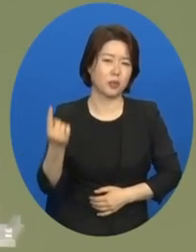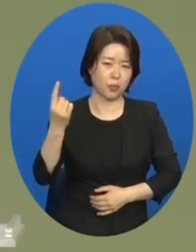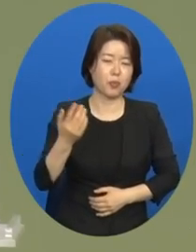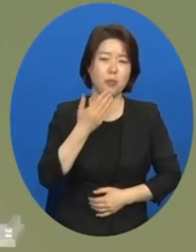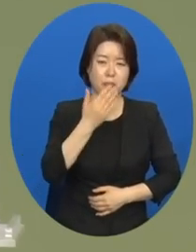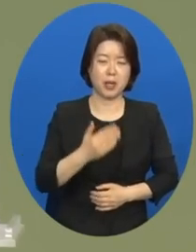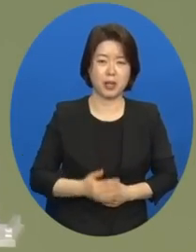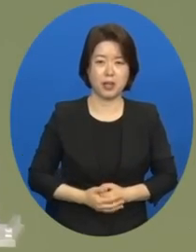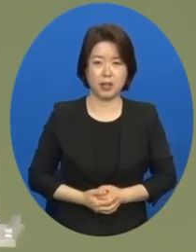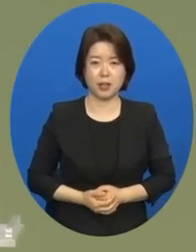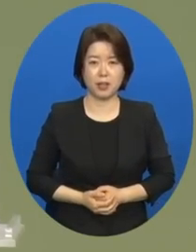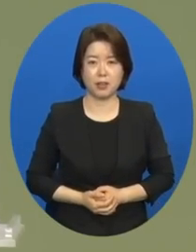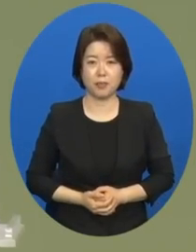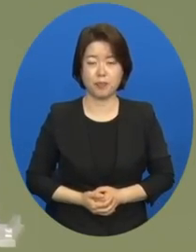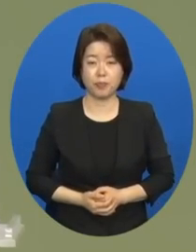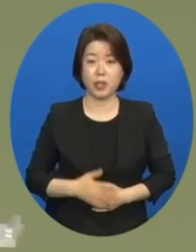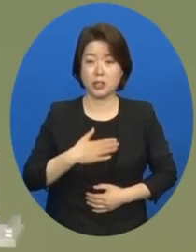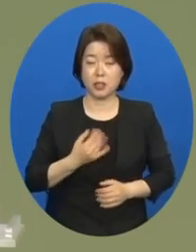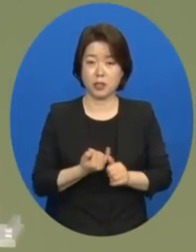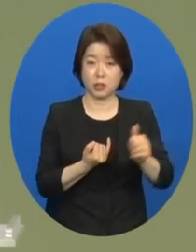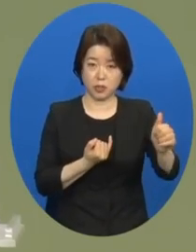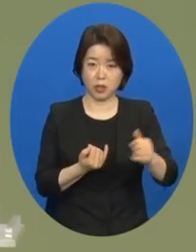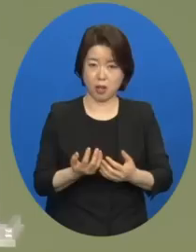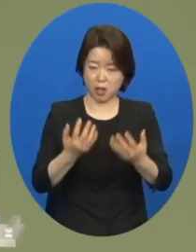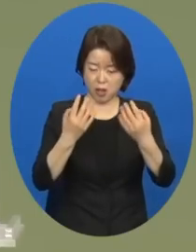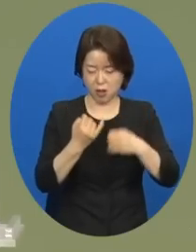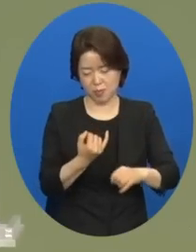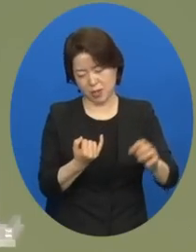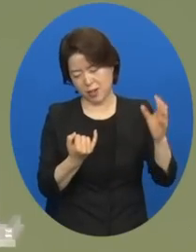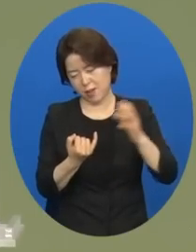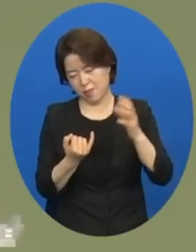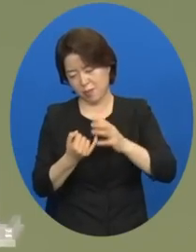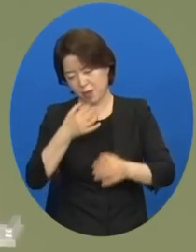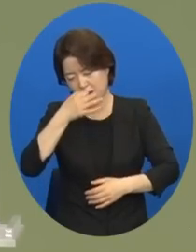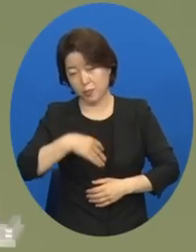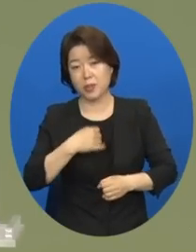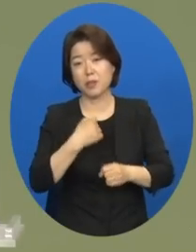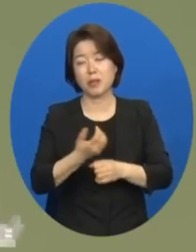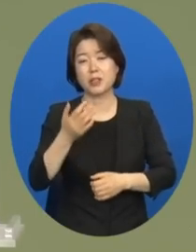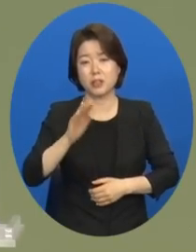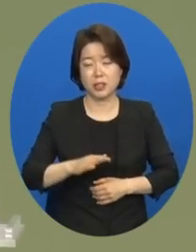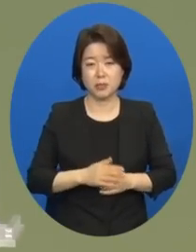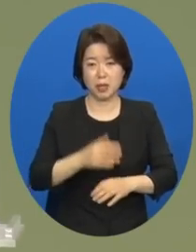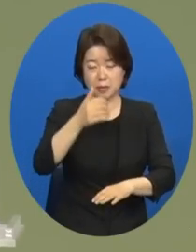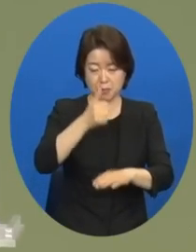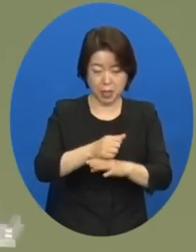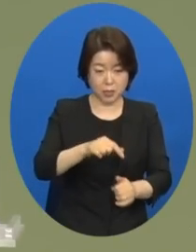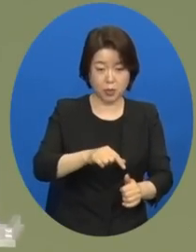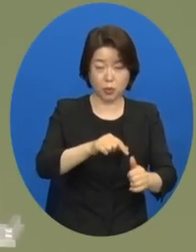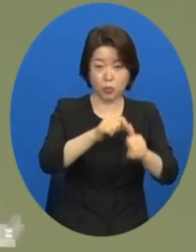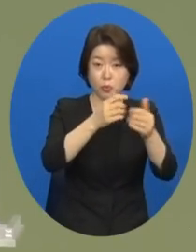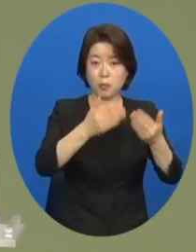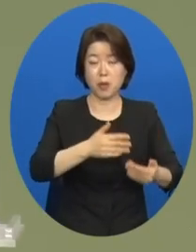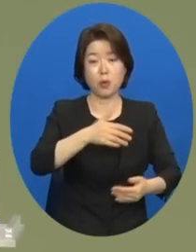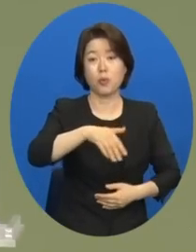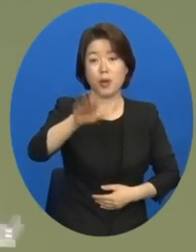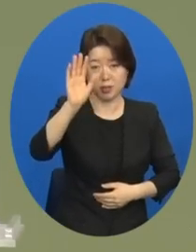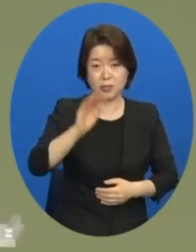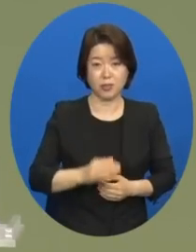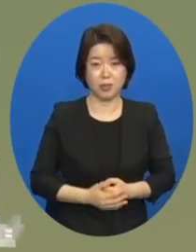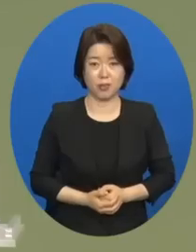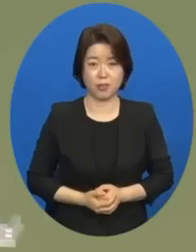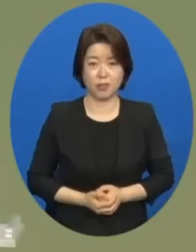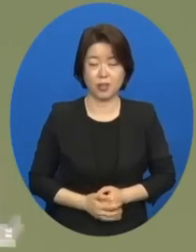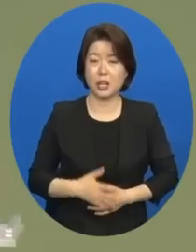저는 우리 남편이 저를 얼마나 힘들게 했지만 마지막에 구원받고 갔는데 제